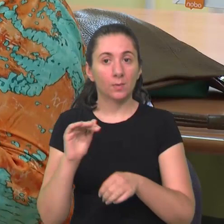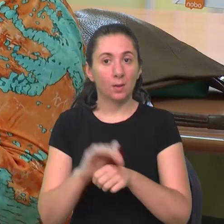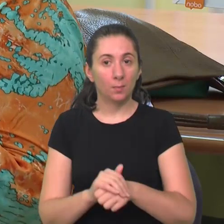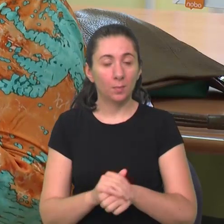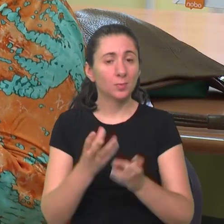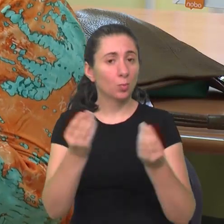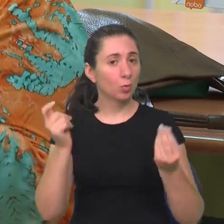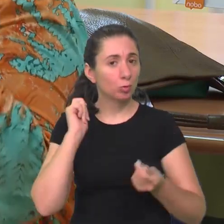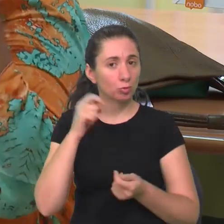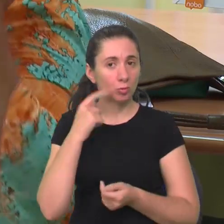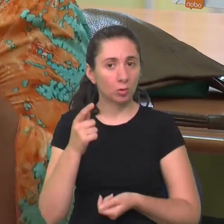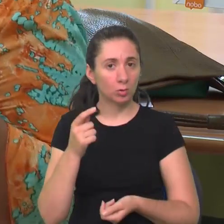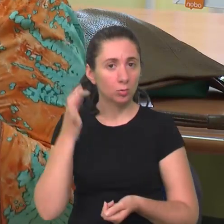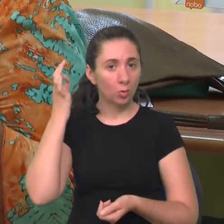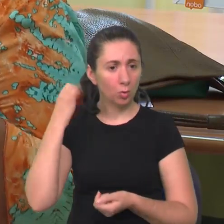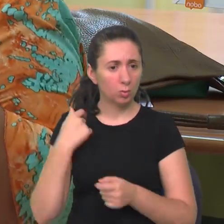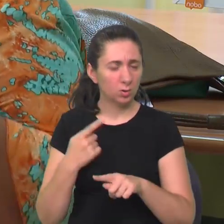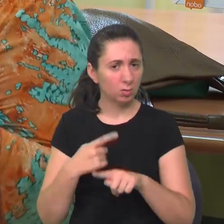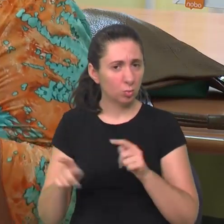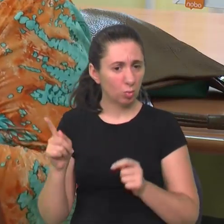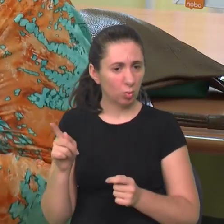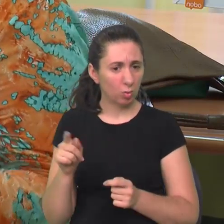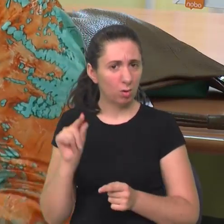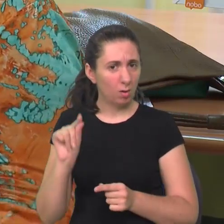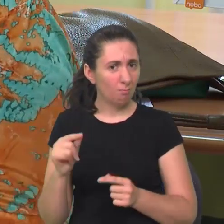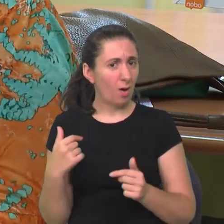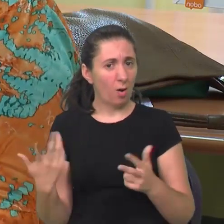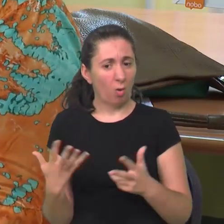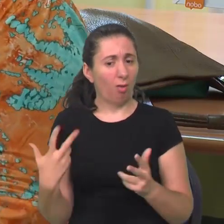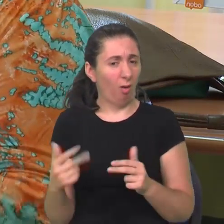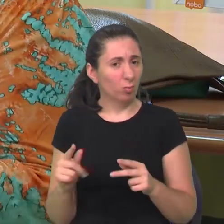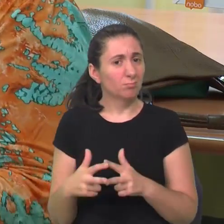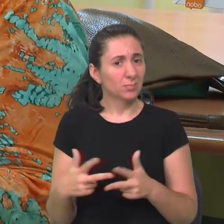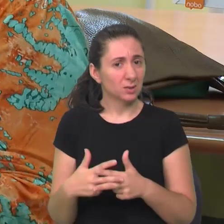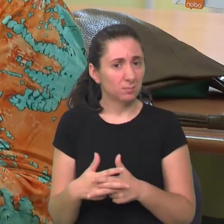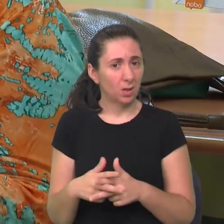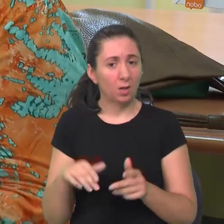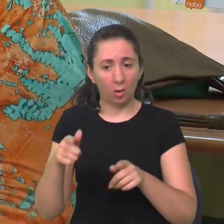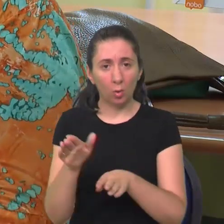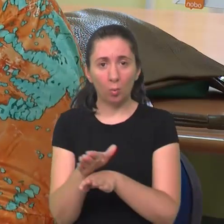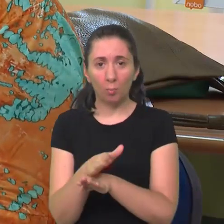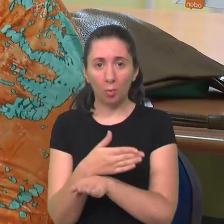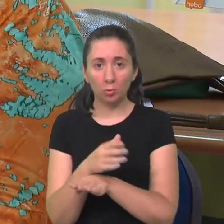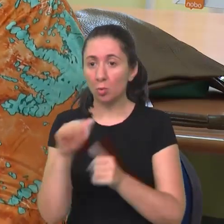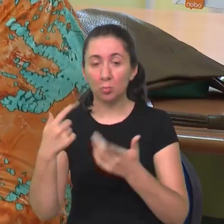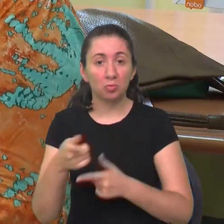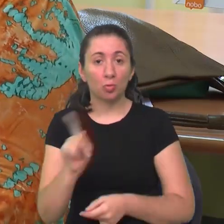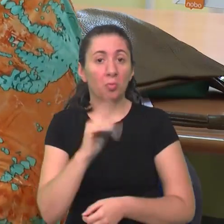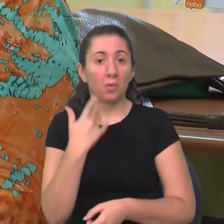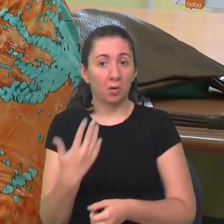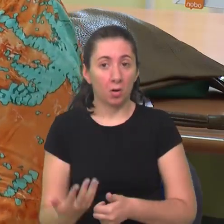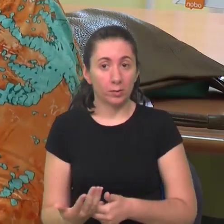primijetila sam da mnoge žene kažu, ono, joj, gle, kosa mi je drugačija, malo ih to i zasmeta, poslije to prođe i više se o tome ne